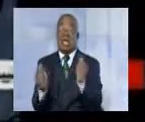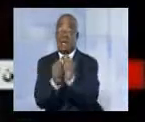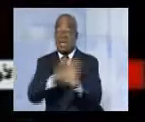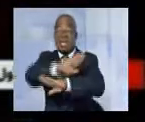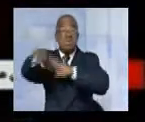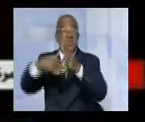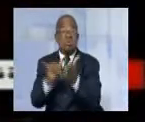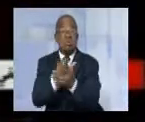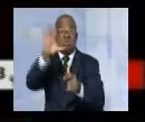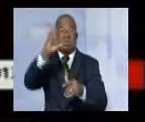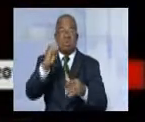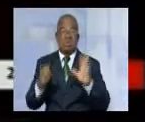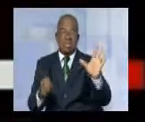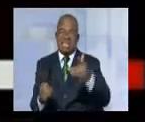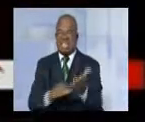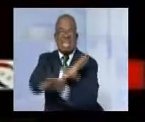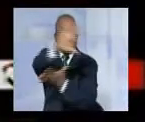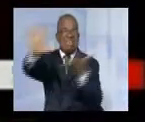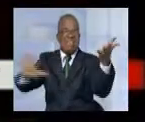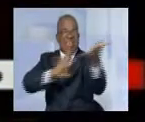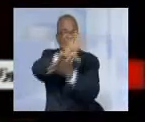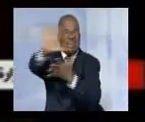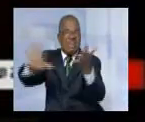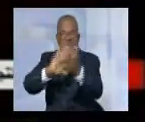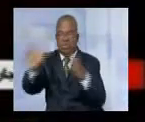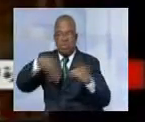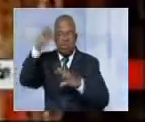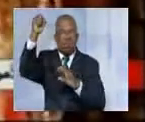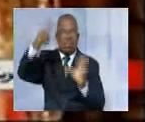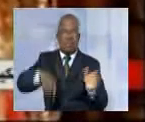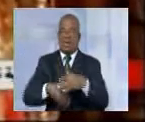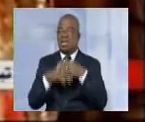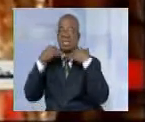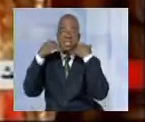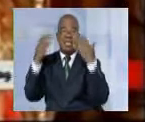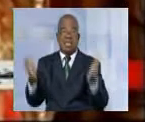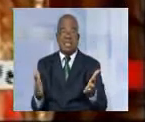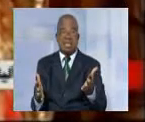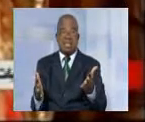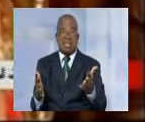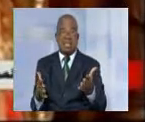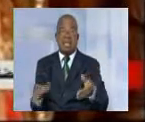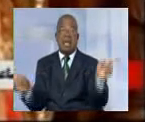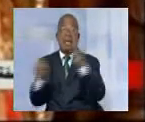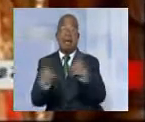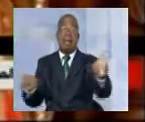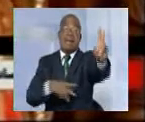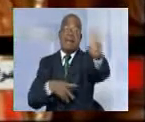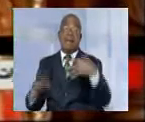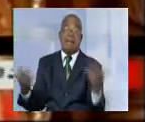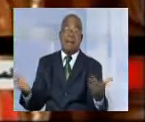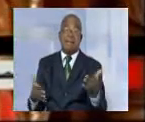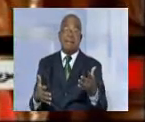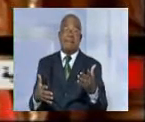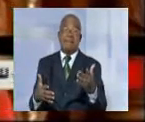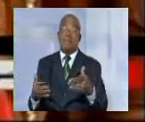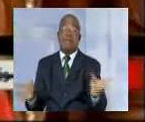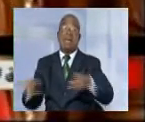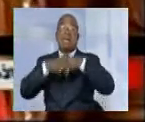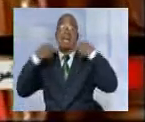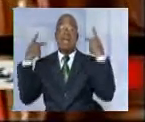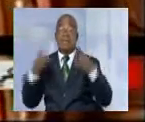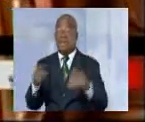venant ajouter à la confusion, deux dignitaires chrétiens d'Alep, les évêques Yohanna Ibrahim et Paul Yazji, ont été enlevés alors qu'ils étaient